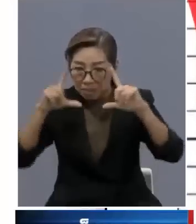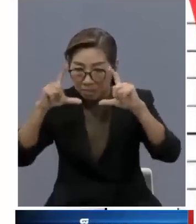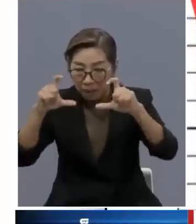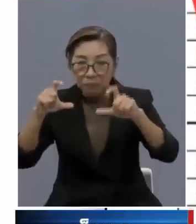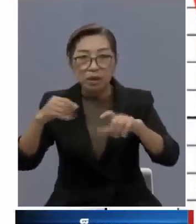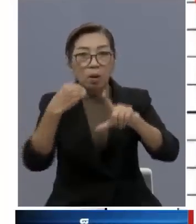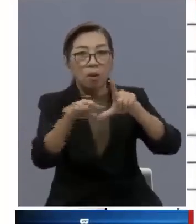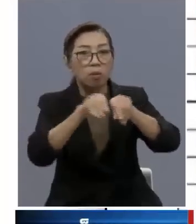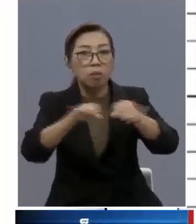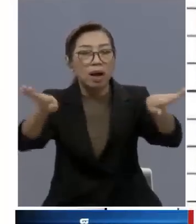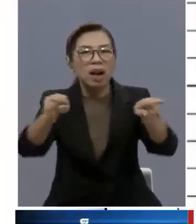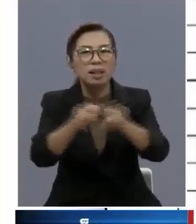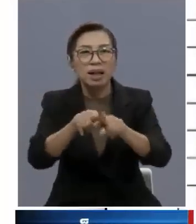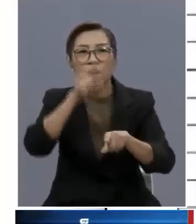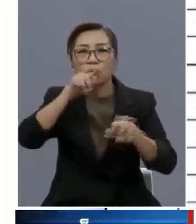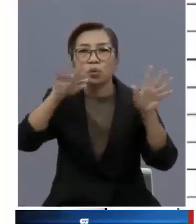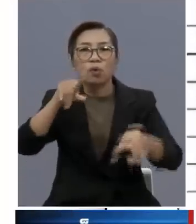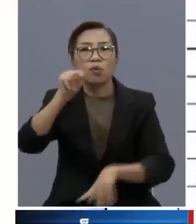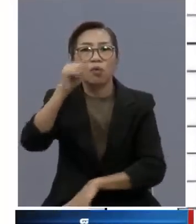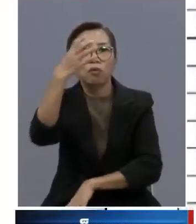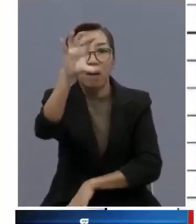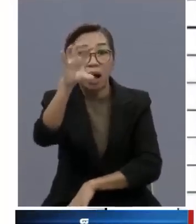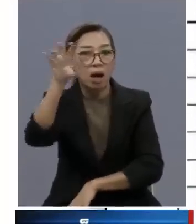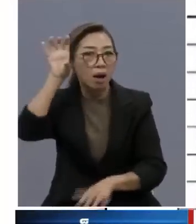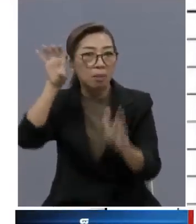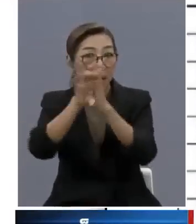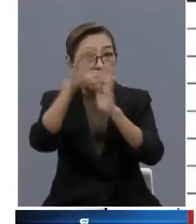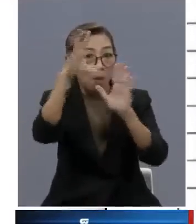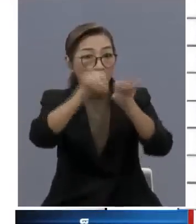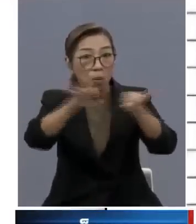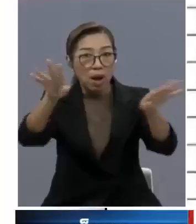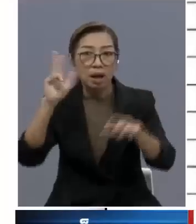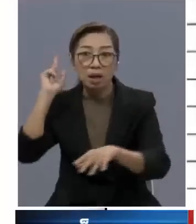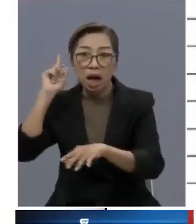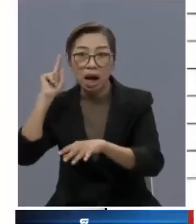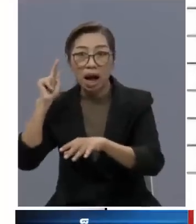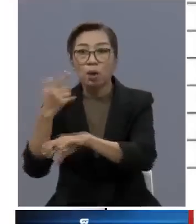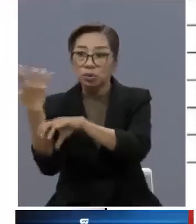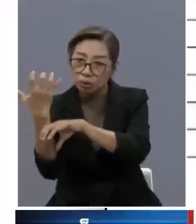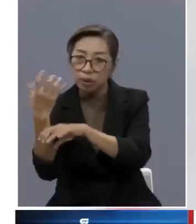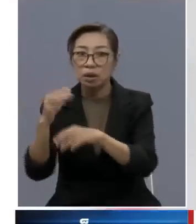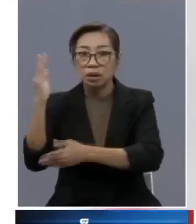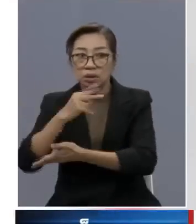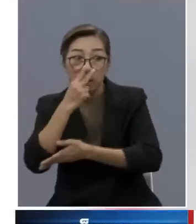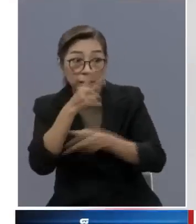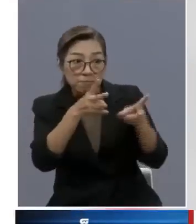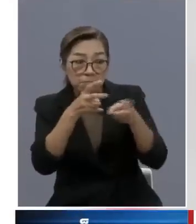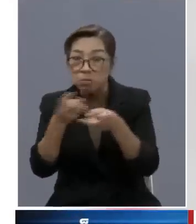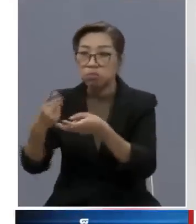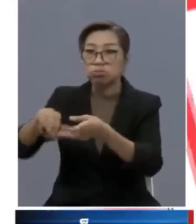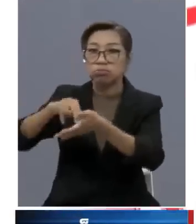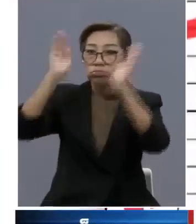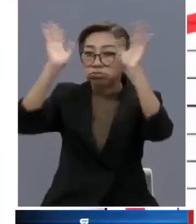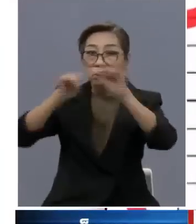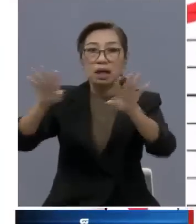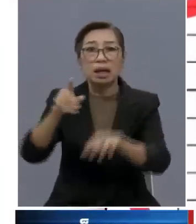ซเชียลโดยเฉพาะ Twitter ก่อนที่สื่อมวลชนกระแสหลักก็จะหยิบฉวยมานำเสนอซึ่งยังไม่การันตีเลยว่าการจัดสรรรัฐมนตรีนี้เสร็จสิ้นไ